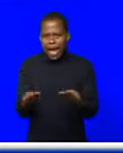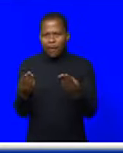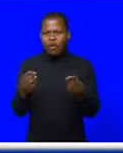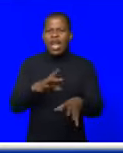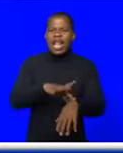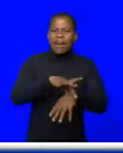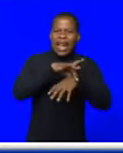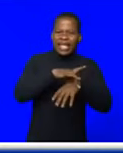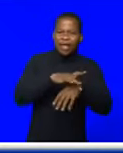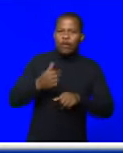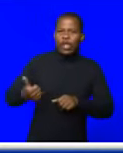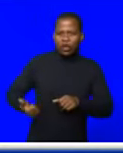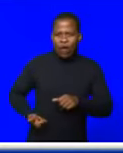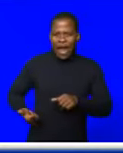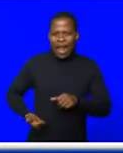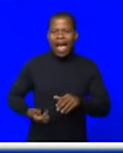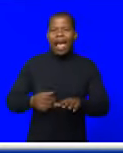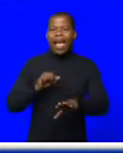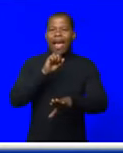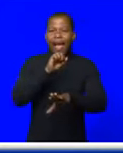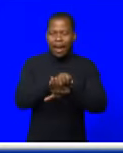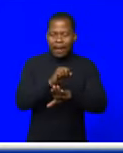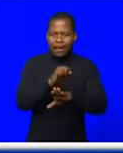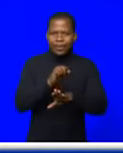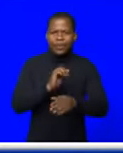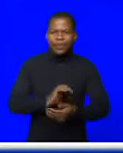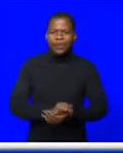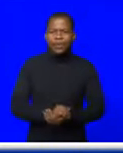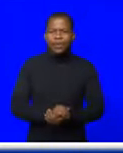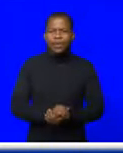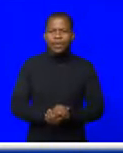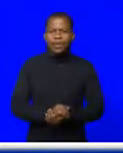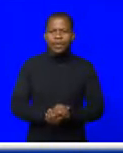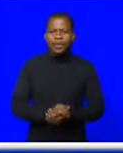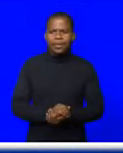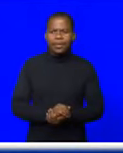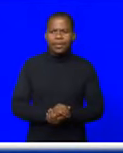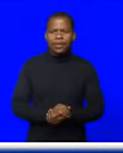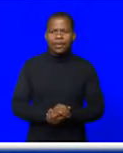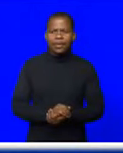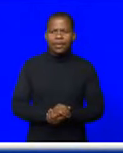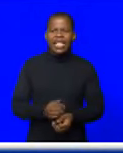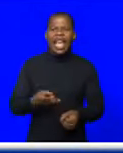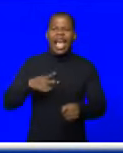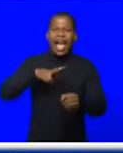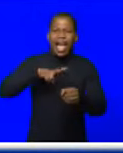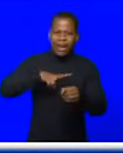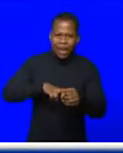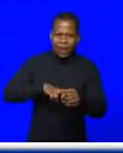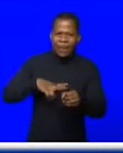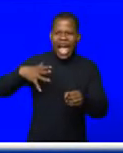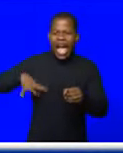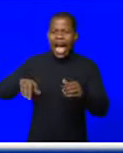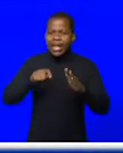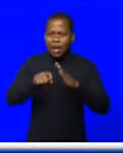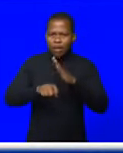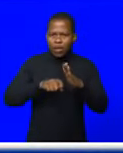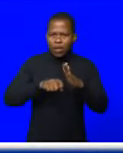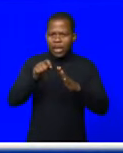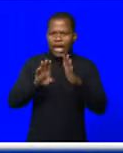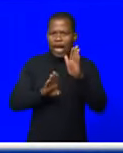kusikhathi kunetinkinga angasidakali kahle. So we are looking forward to other development kusi